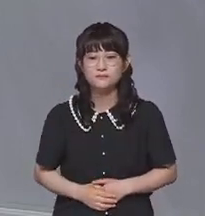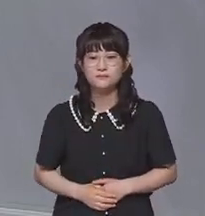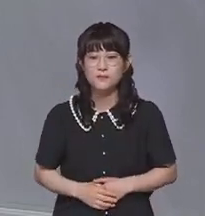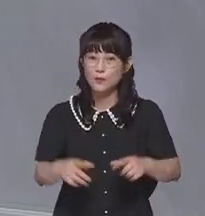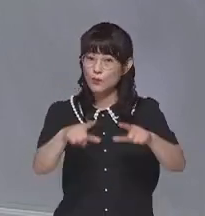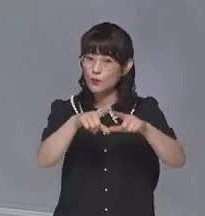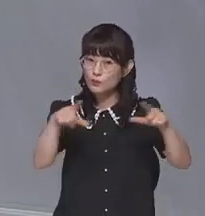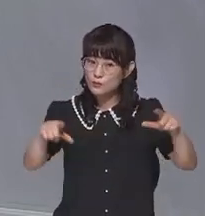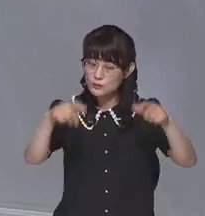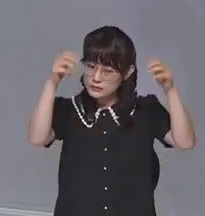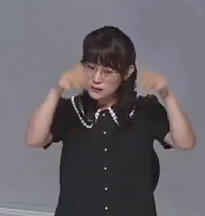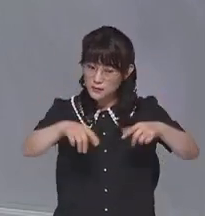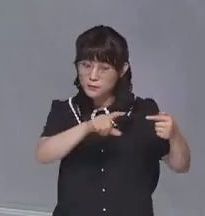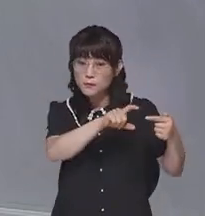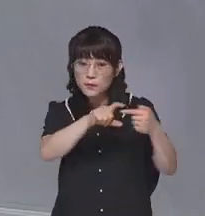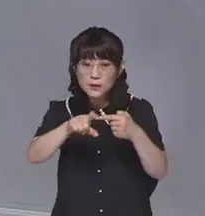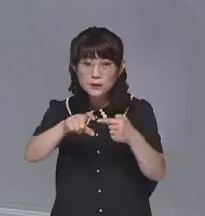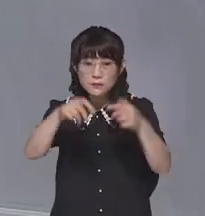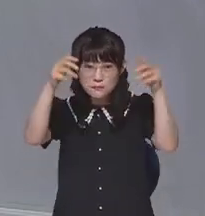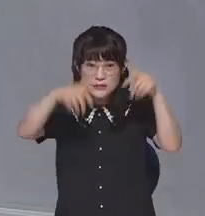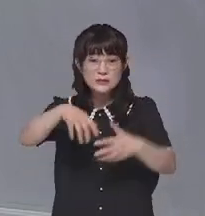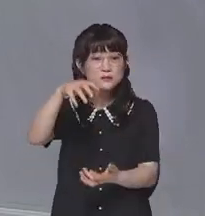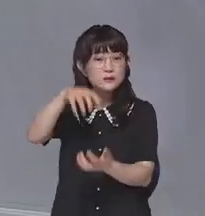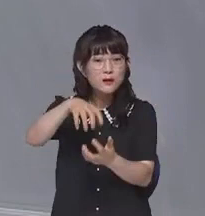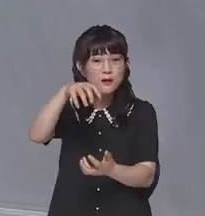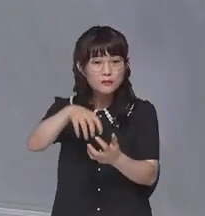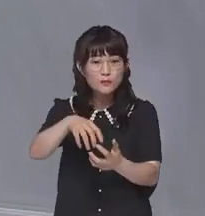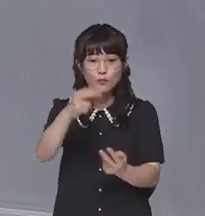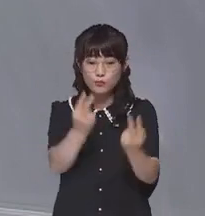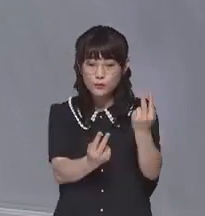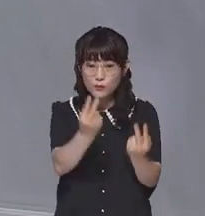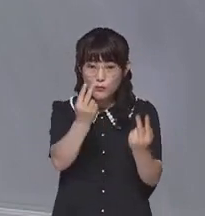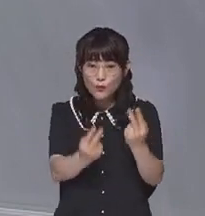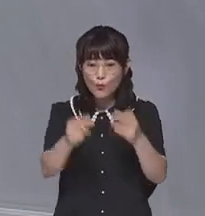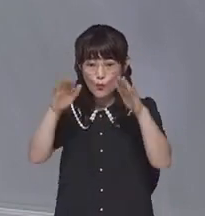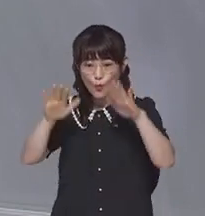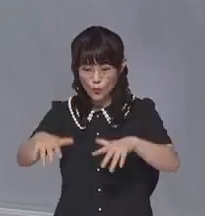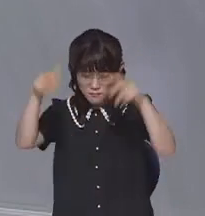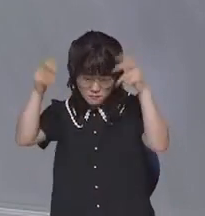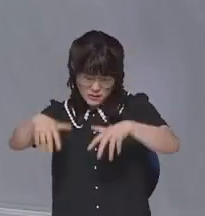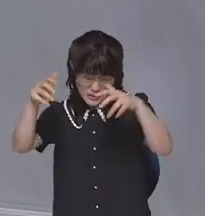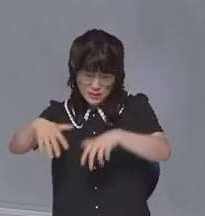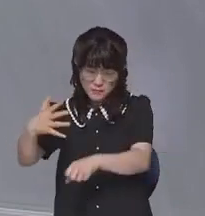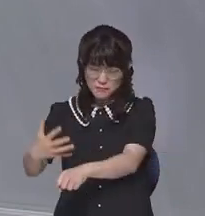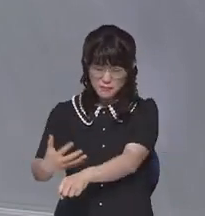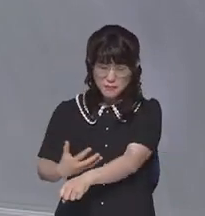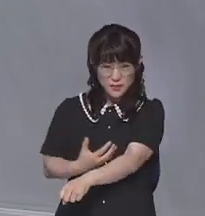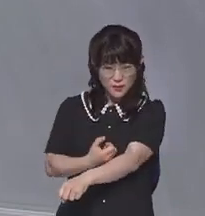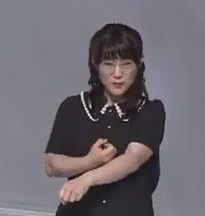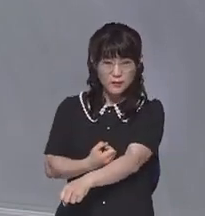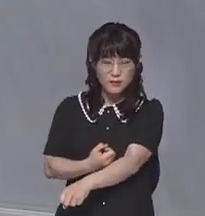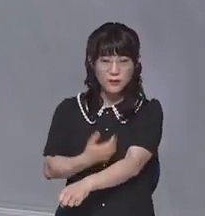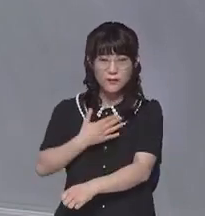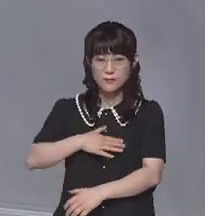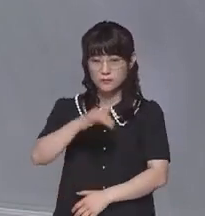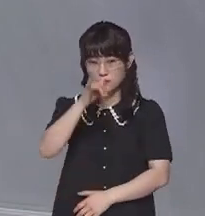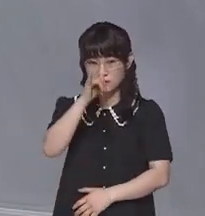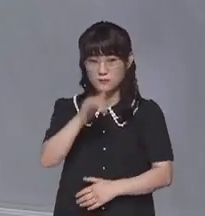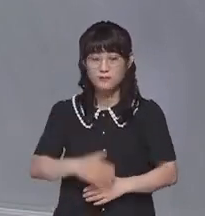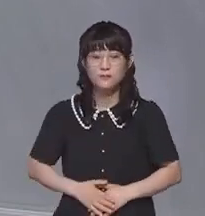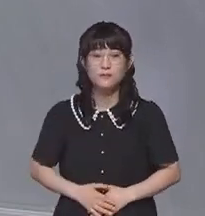일반적인 장마철에 평균 강수량을 보면 올해의 장마의 위력이 더욱 강하게 느껴집니다